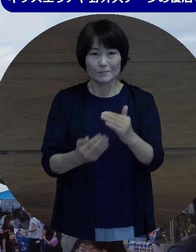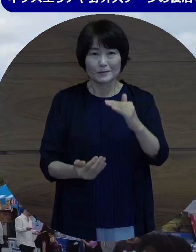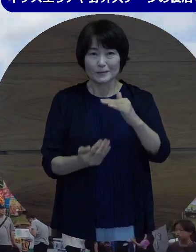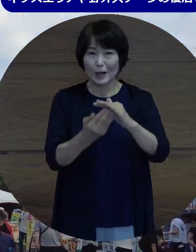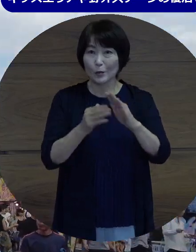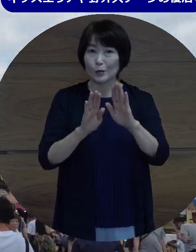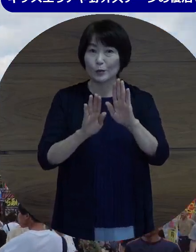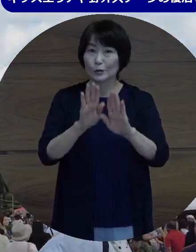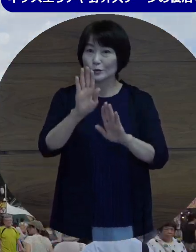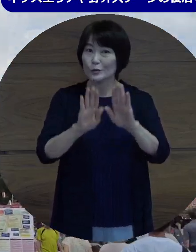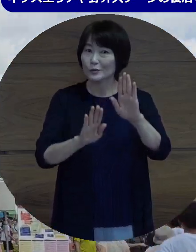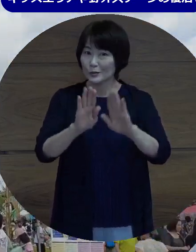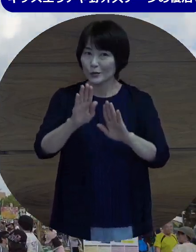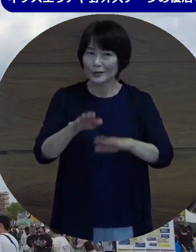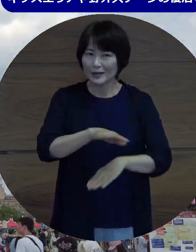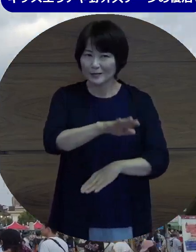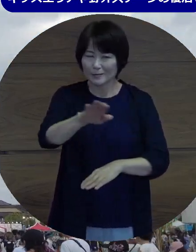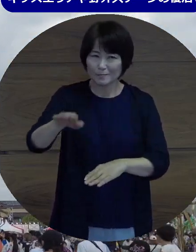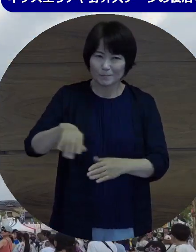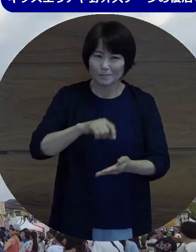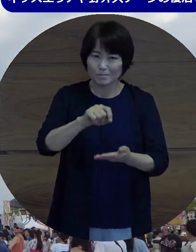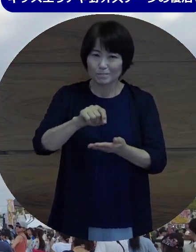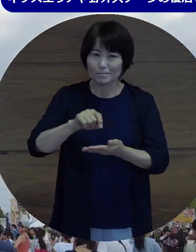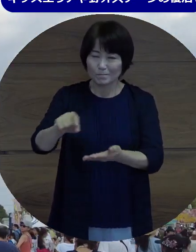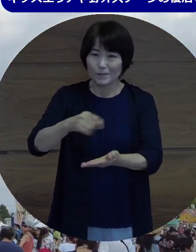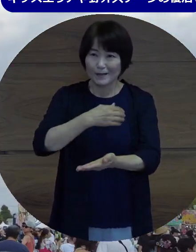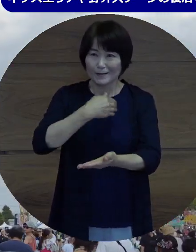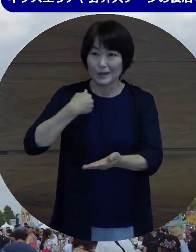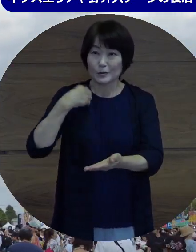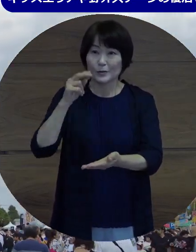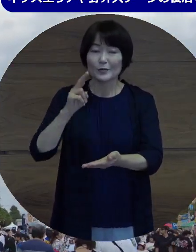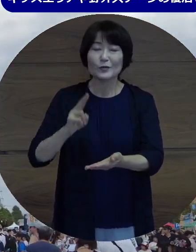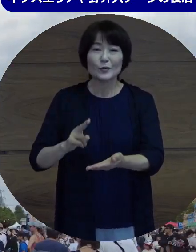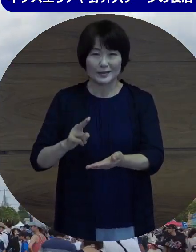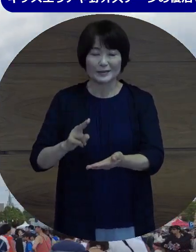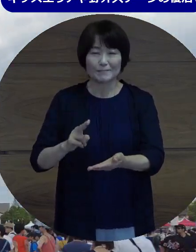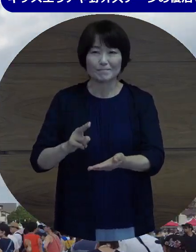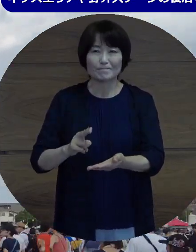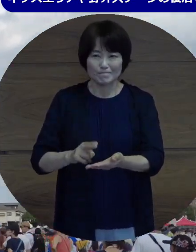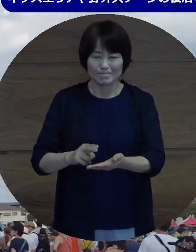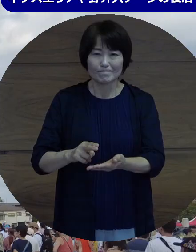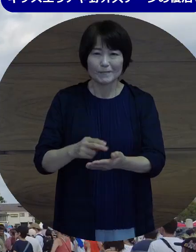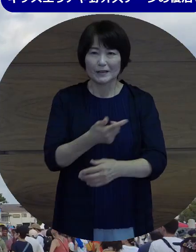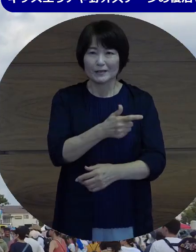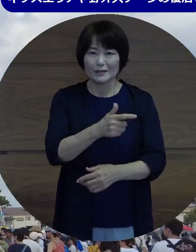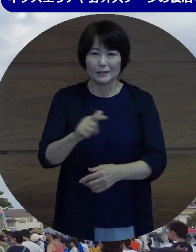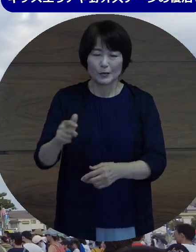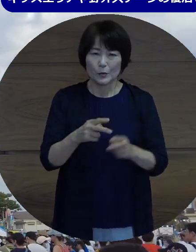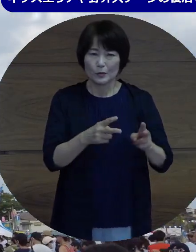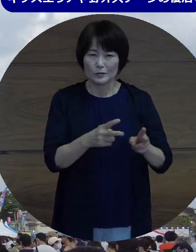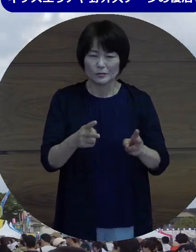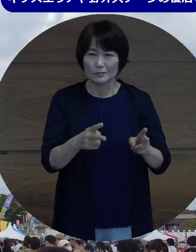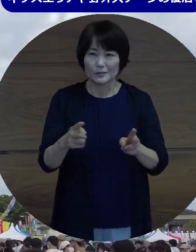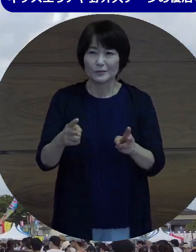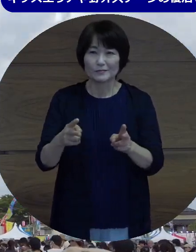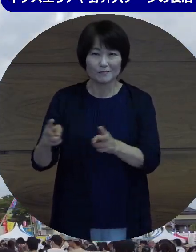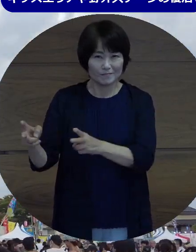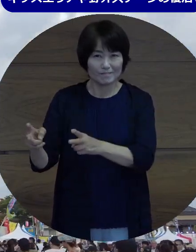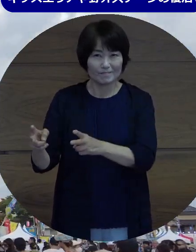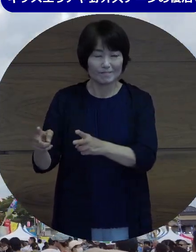んが、全面的に、このお祭りを楽しめるようなさまざまな準備をした中